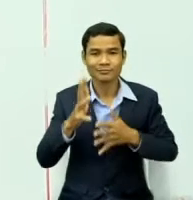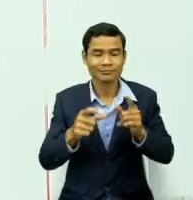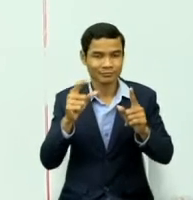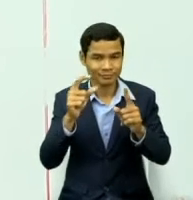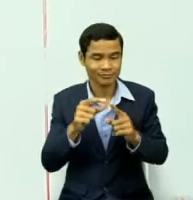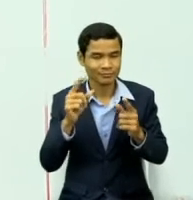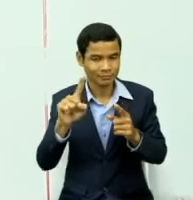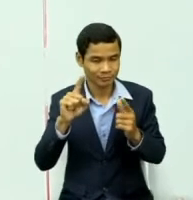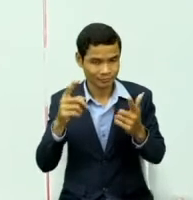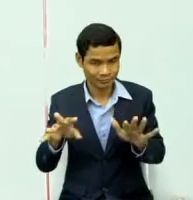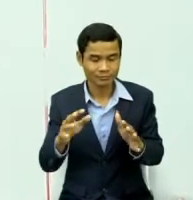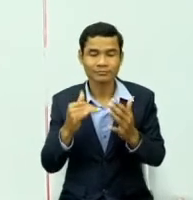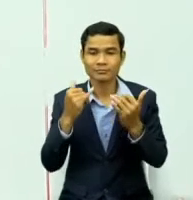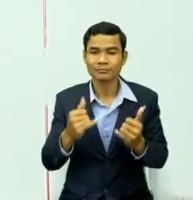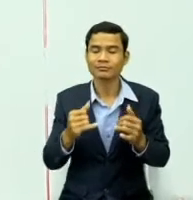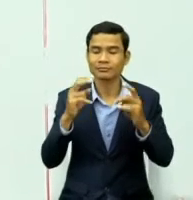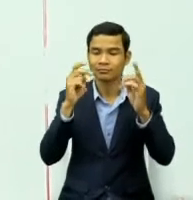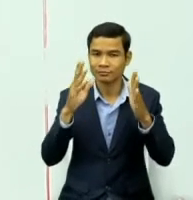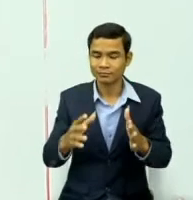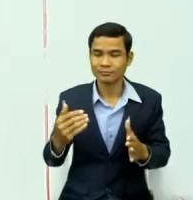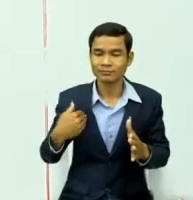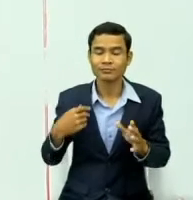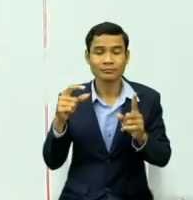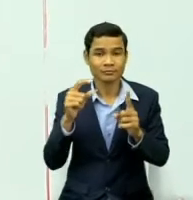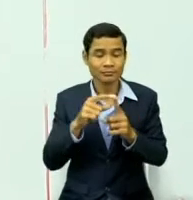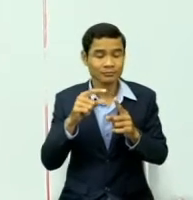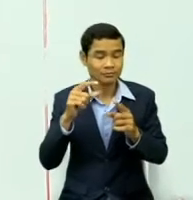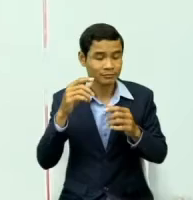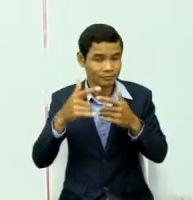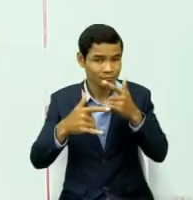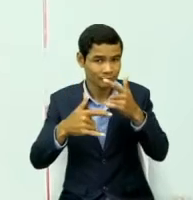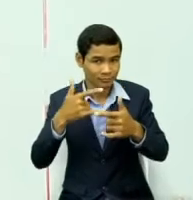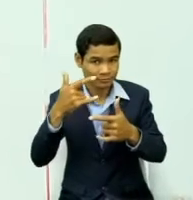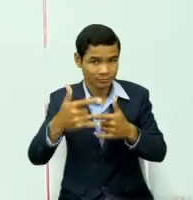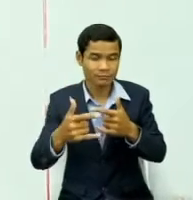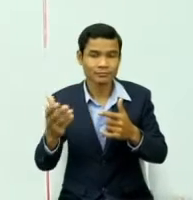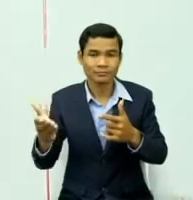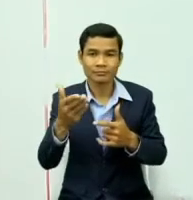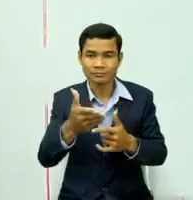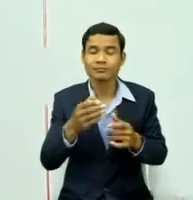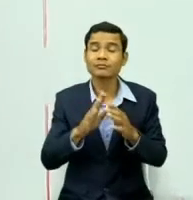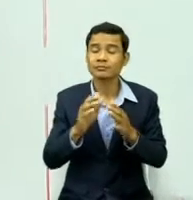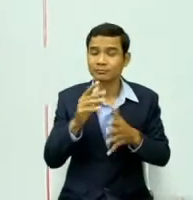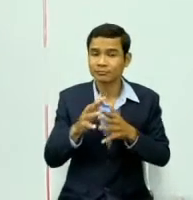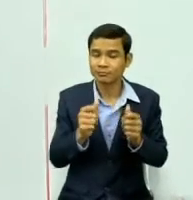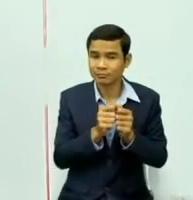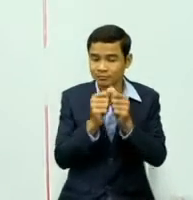hái ai lần này nè cứ rung miếng tiết bằng tập tiết làm bởi cốn cho rung an chỉ mùi nè nè rú.